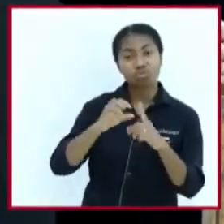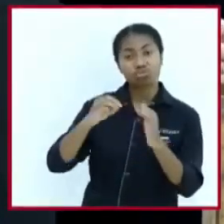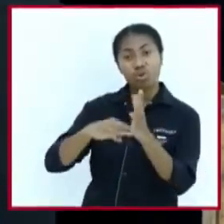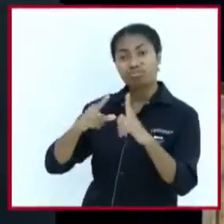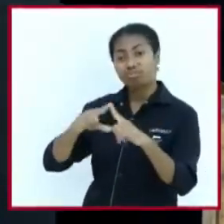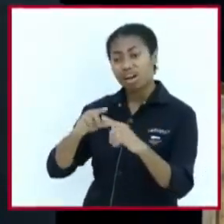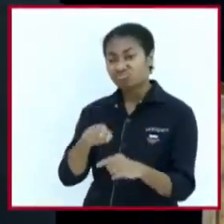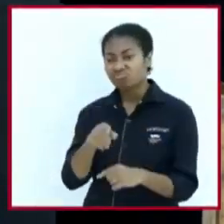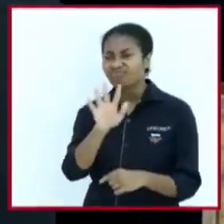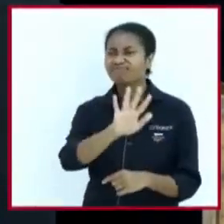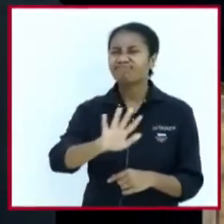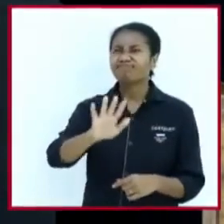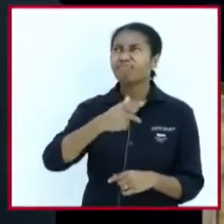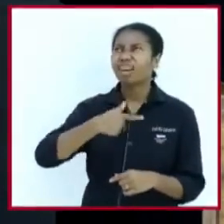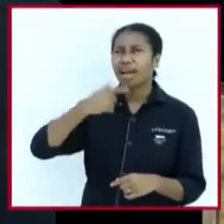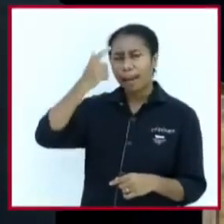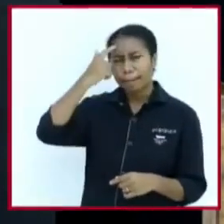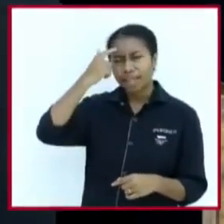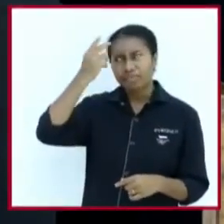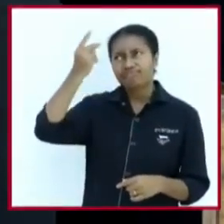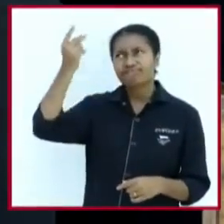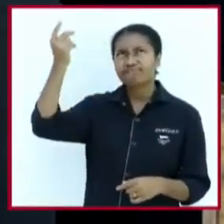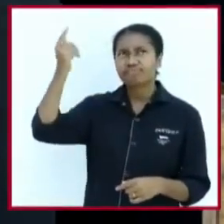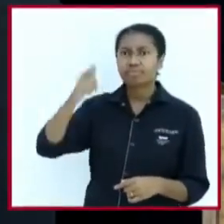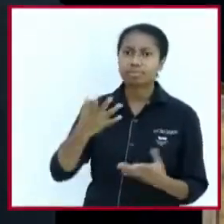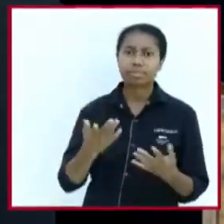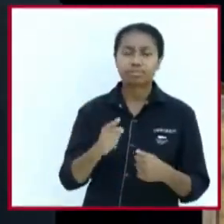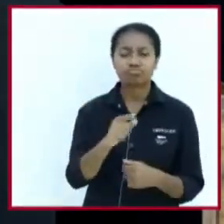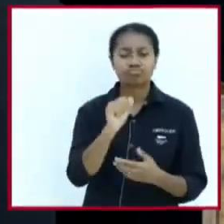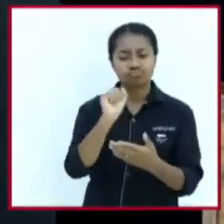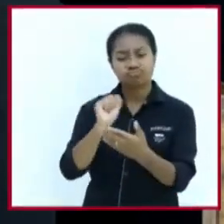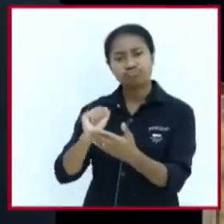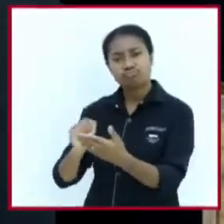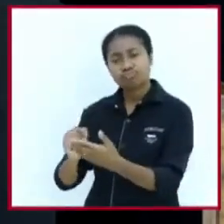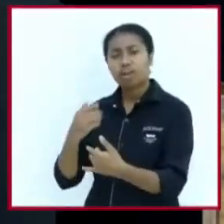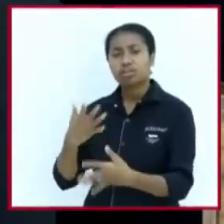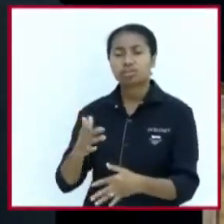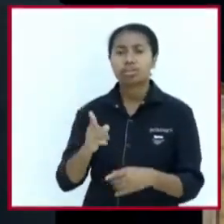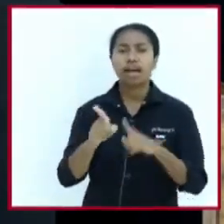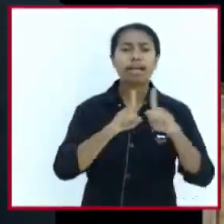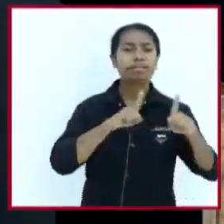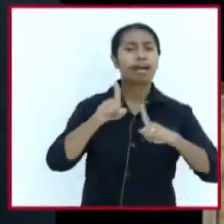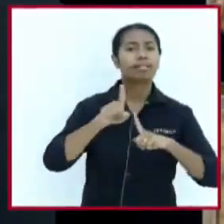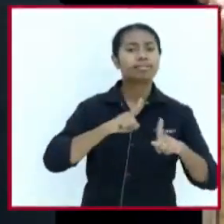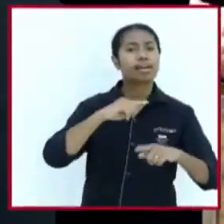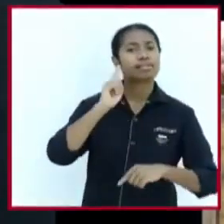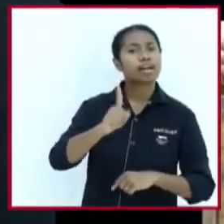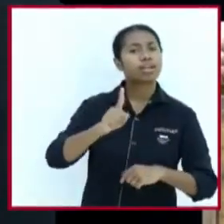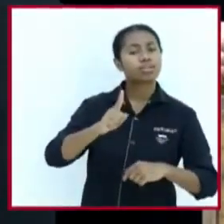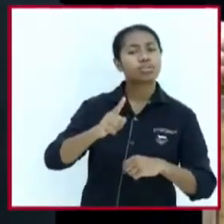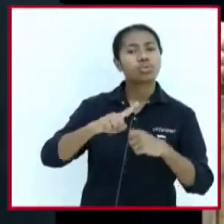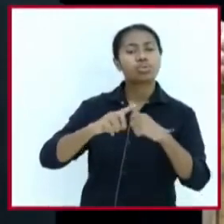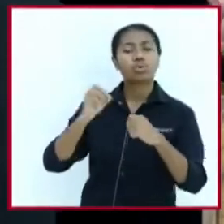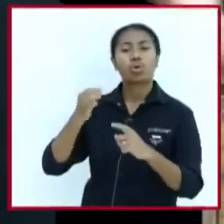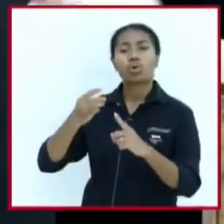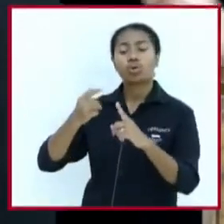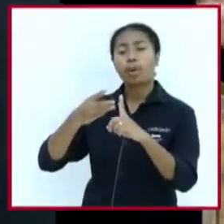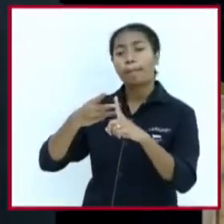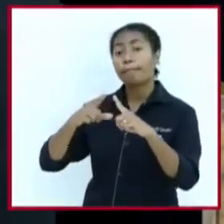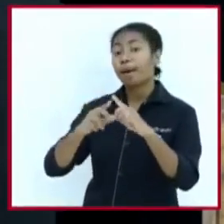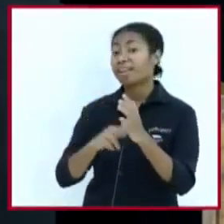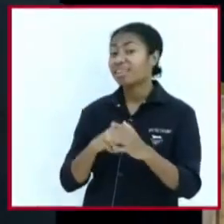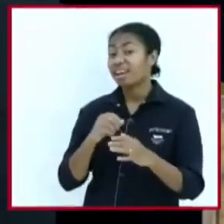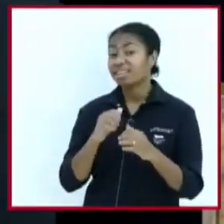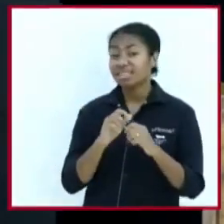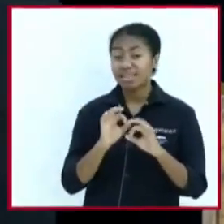bayangan untuk menggambarkan atau dalam tanda petik menubuatkan datangnya satu korban yang sempurna dan